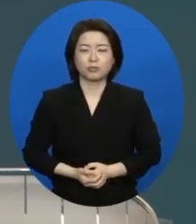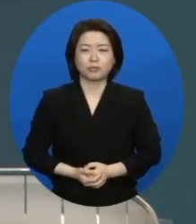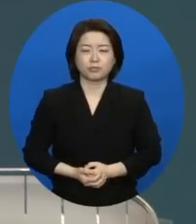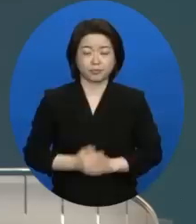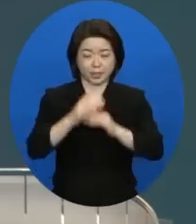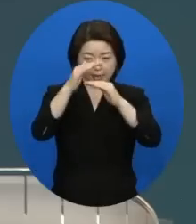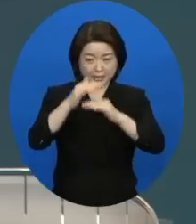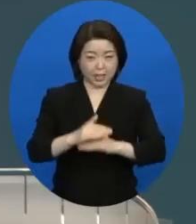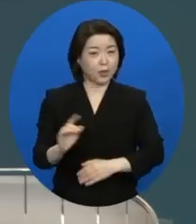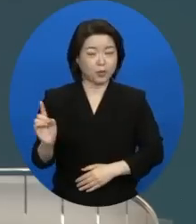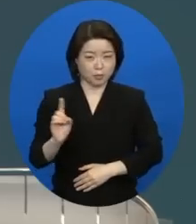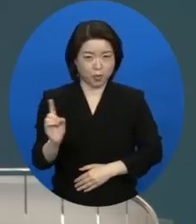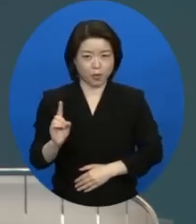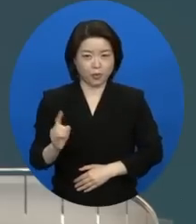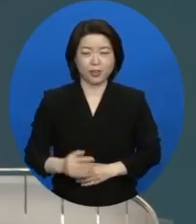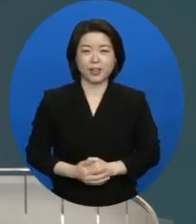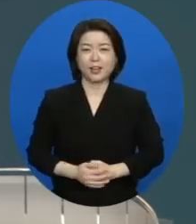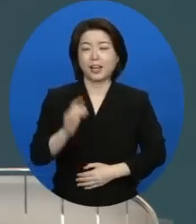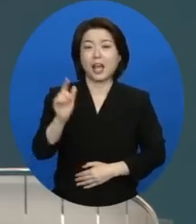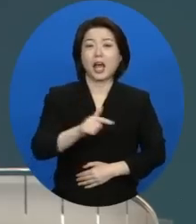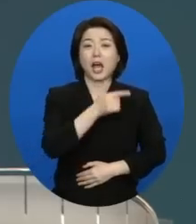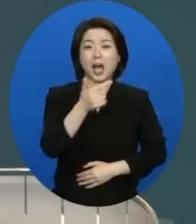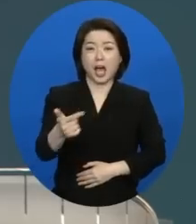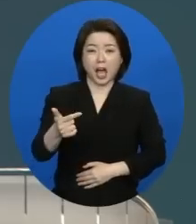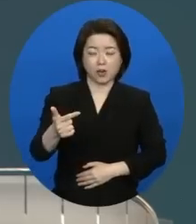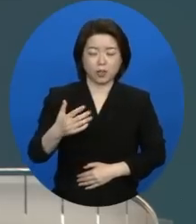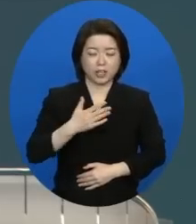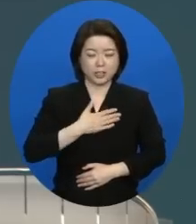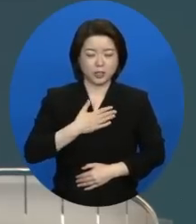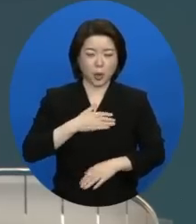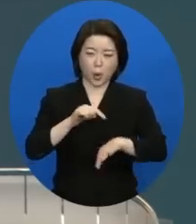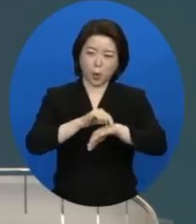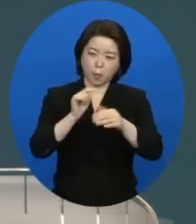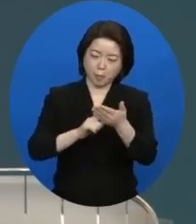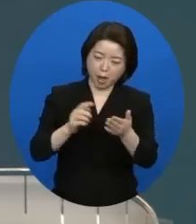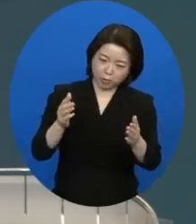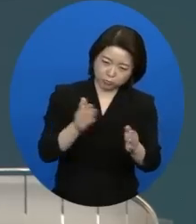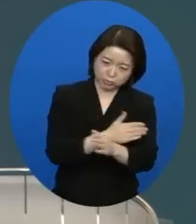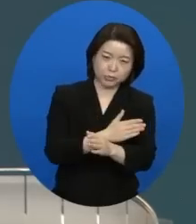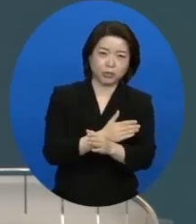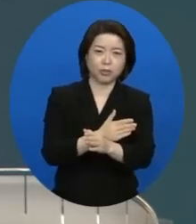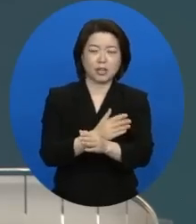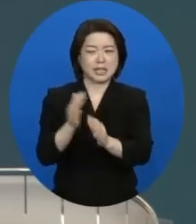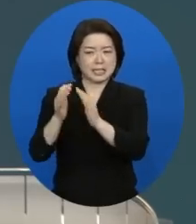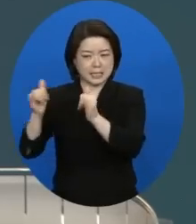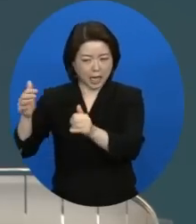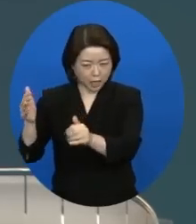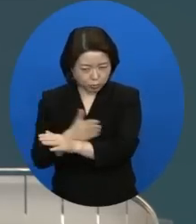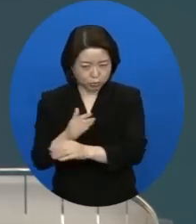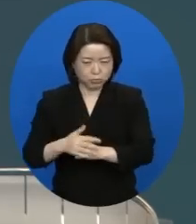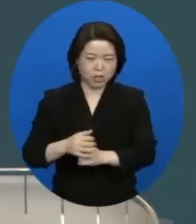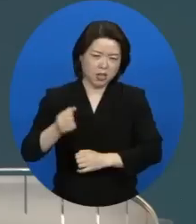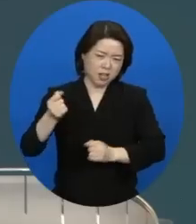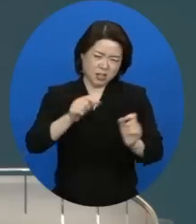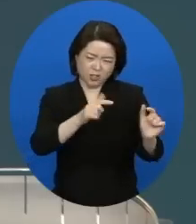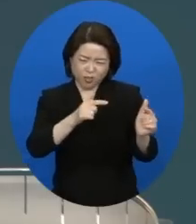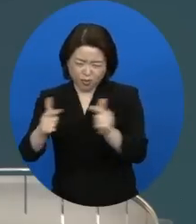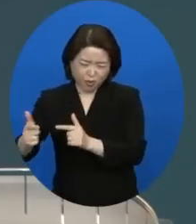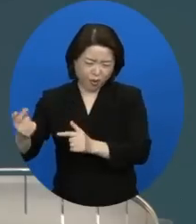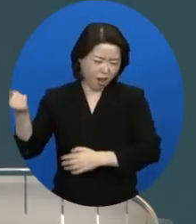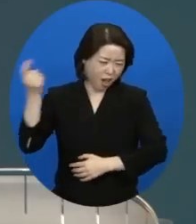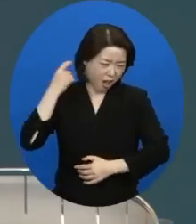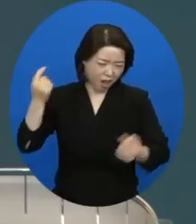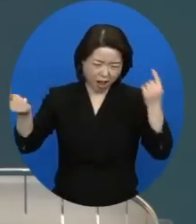이런 내용이 있었어요. 하루에도 저는 마음에서부터 혹은 사람으로부터 수천 수백 가지의 음성을